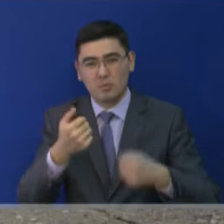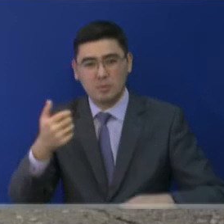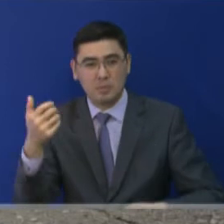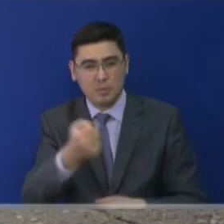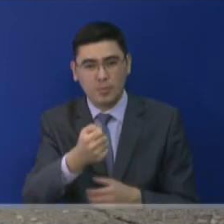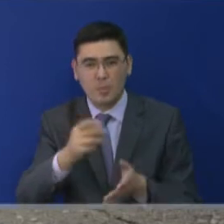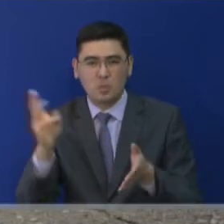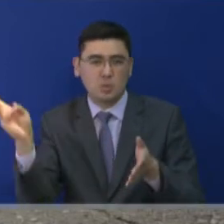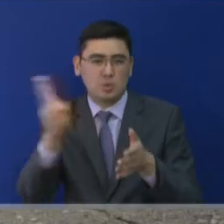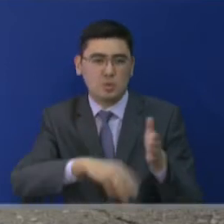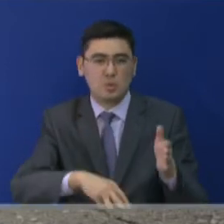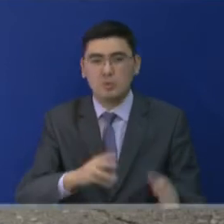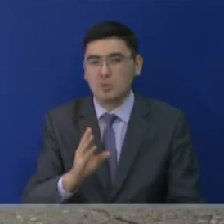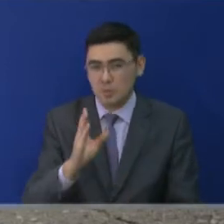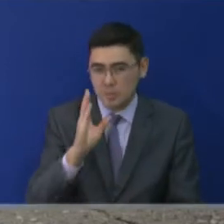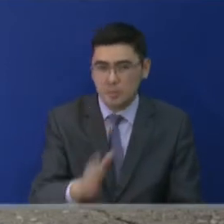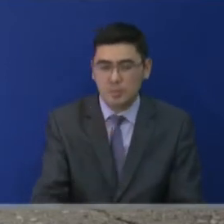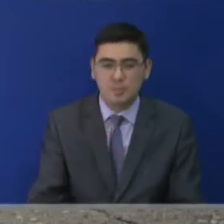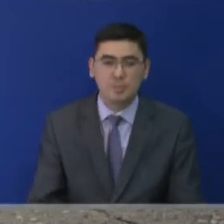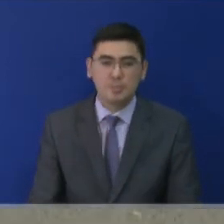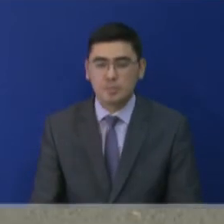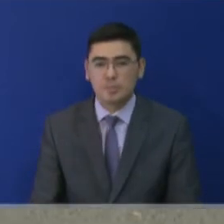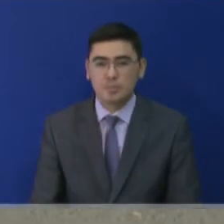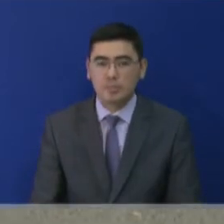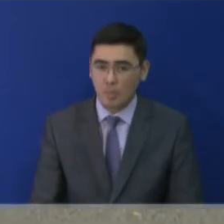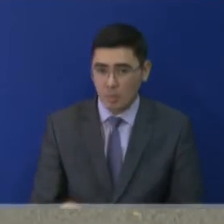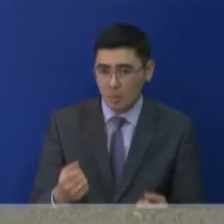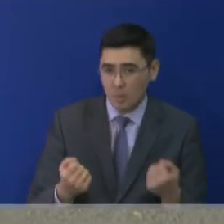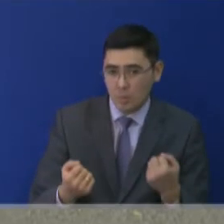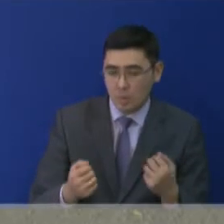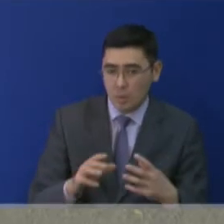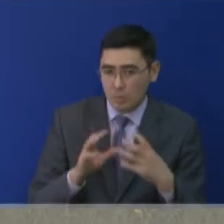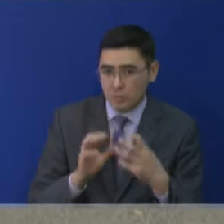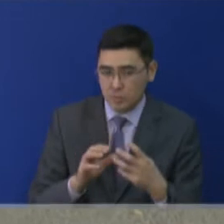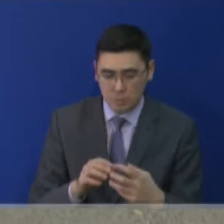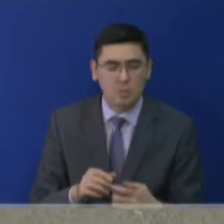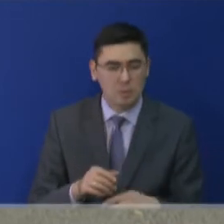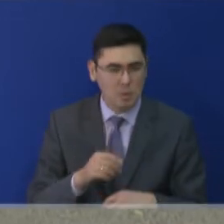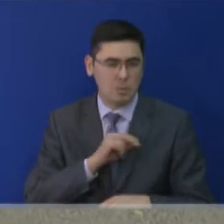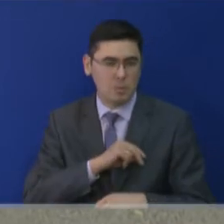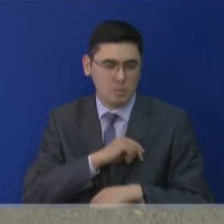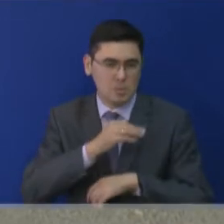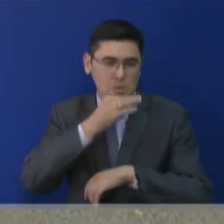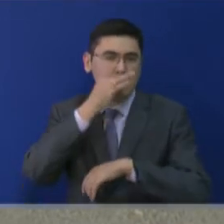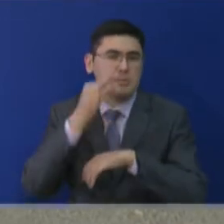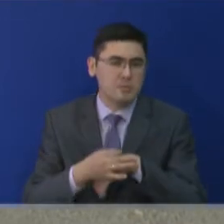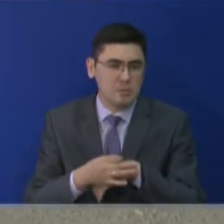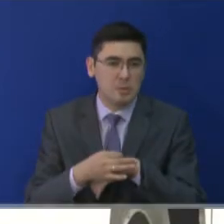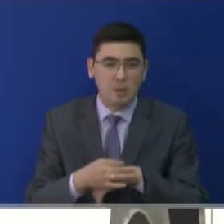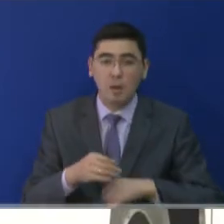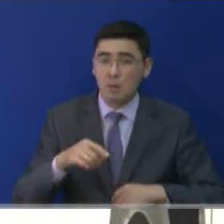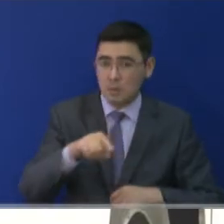салады. Жолаушы тасымалдау зор жауапкершілікті талап ететін қызмет. Сондықтан қоғамдық көлік жүргізушілері жұмыс